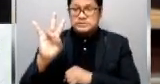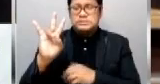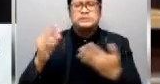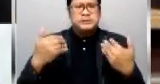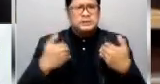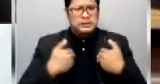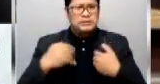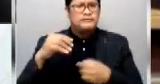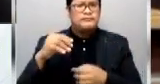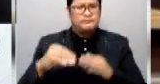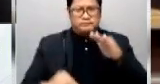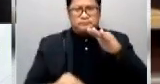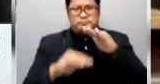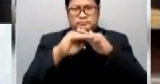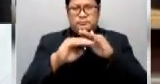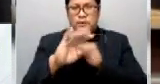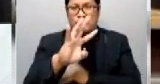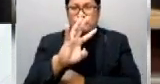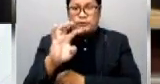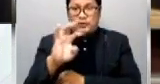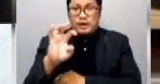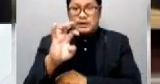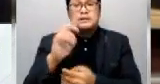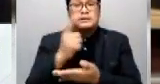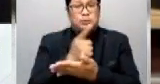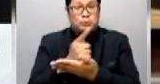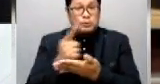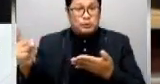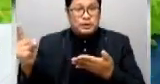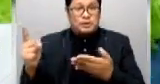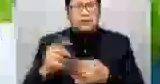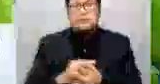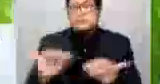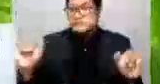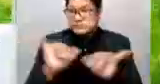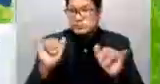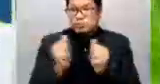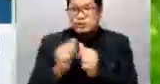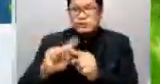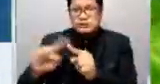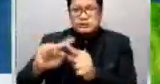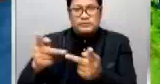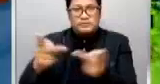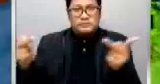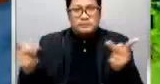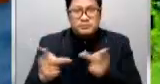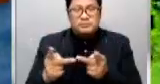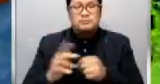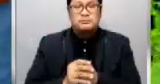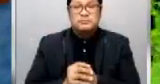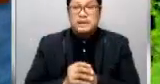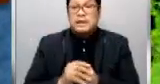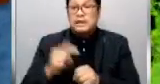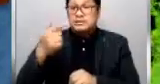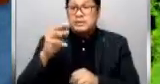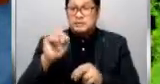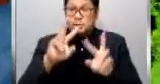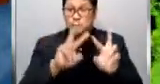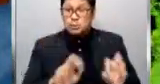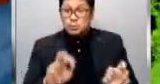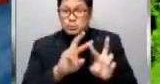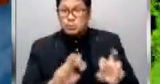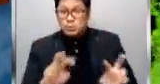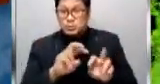400 cases per week. And same goes with the other areas. Base sa pagsusuri ng GMA News Research, as of March